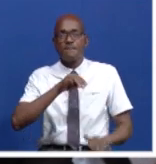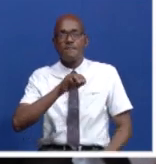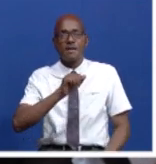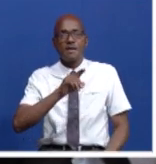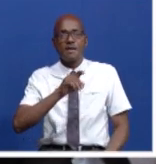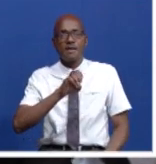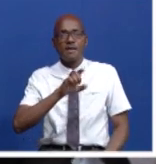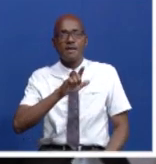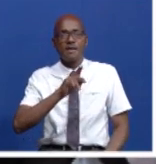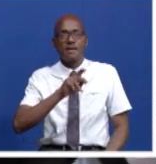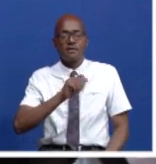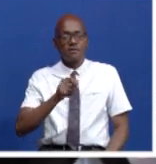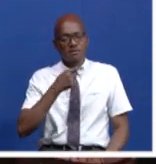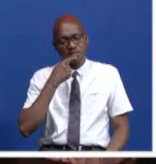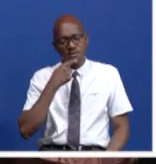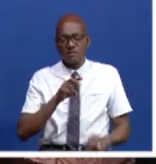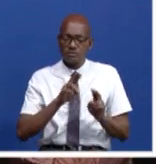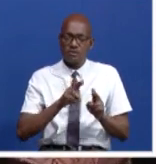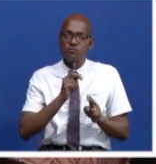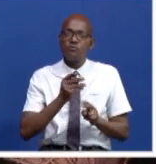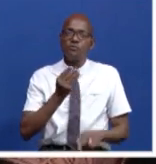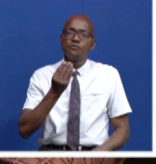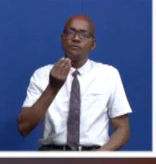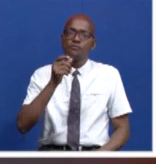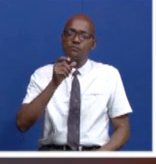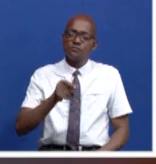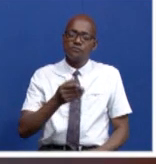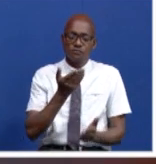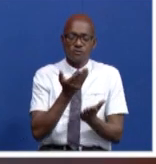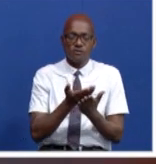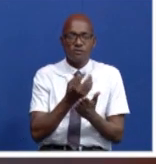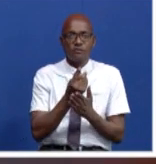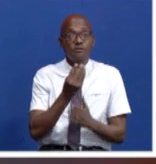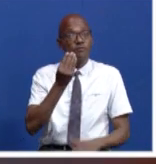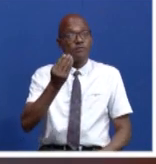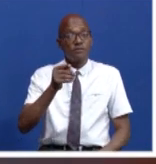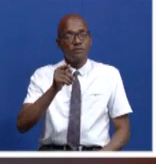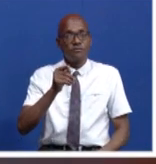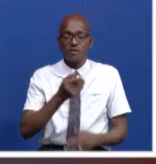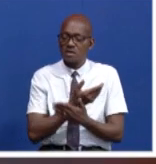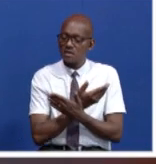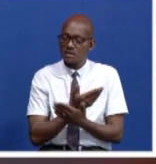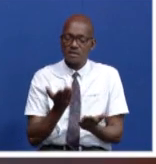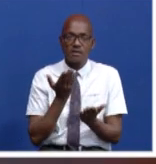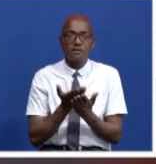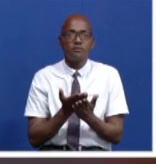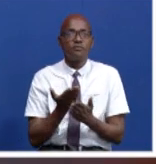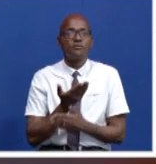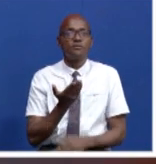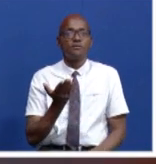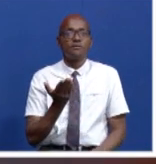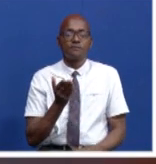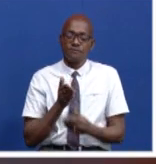ukaitaarifu mahakama kwamba Una shahidi mmoja ambaye ni mshtakiwa na hatokuwa na kielelezo chochote